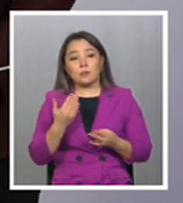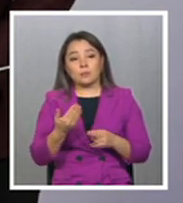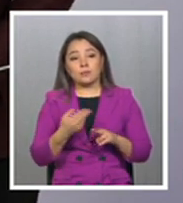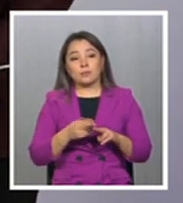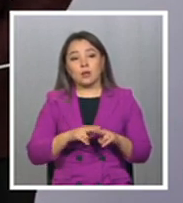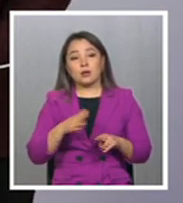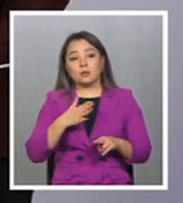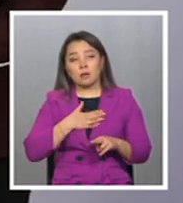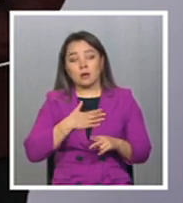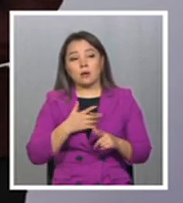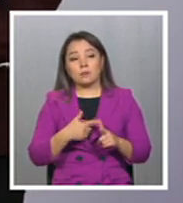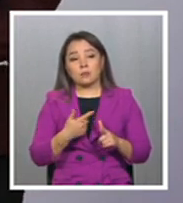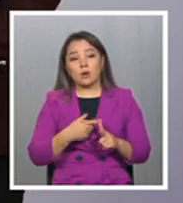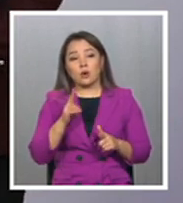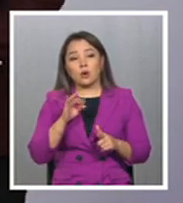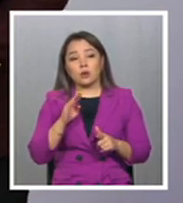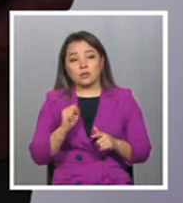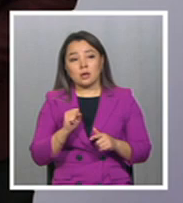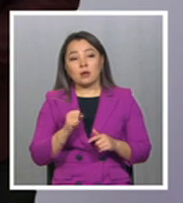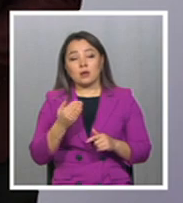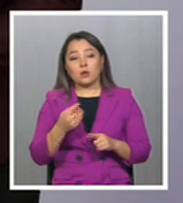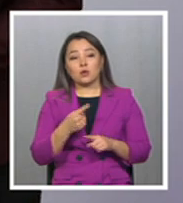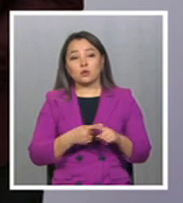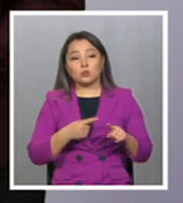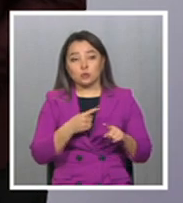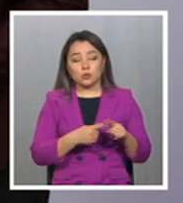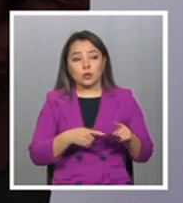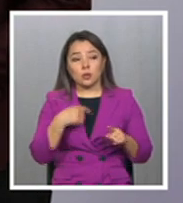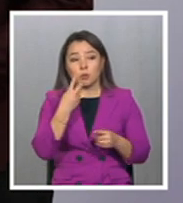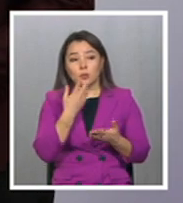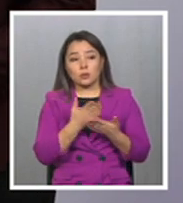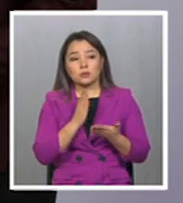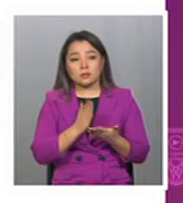атым қожа повесі бойынша үзінділер көрсетілген.